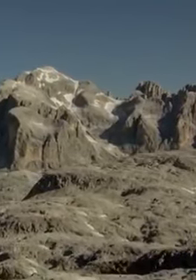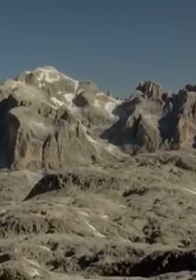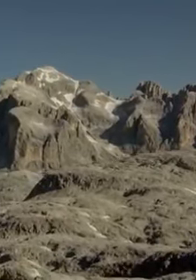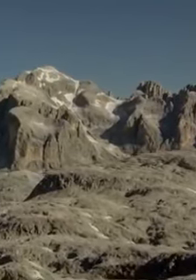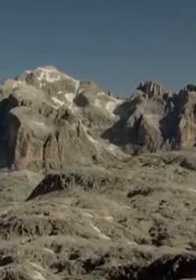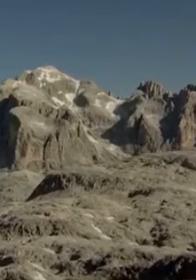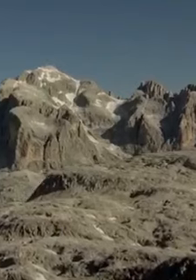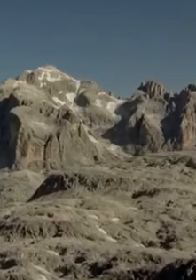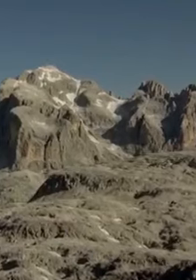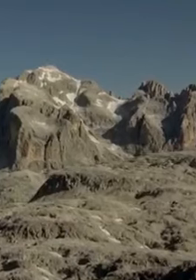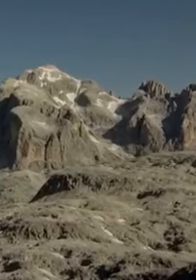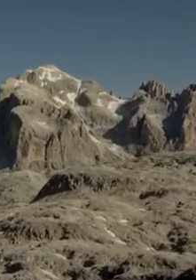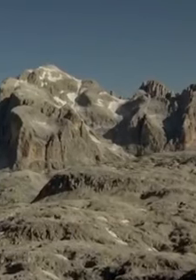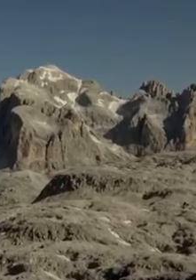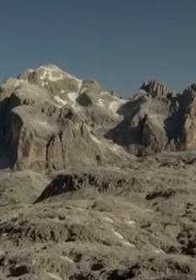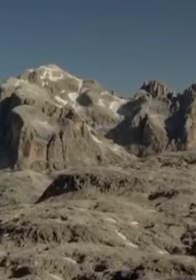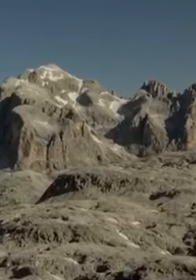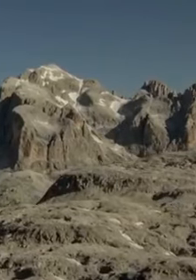no